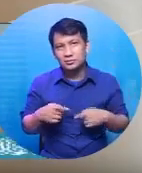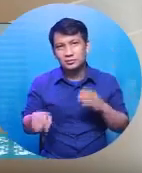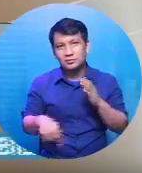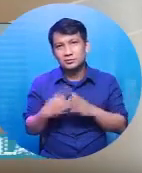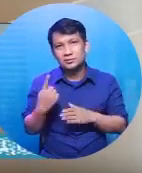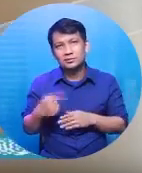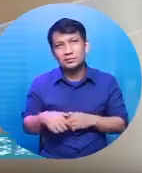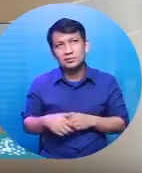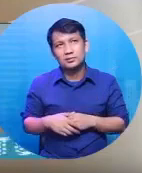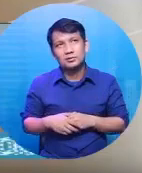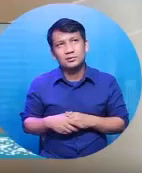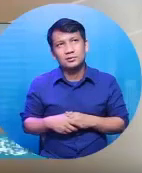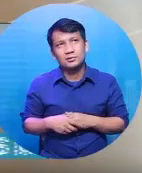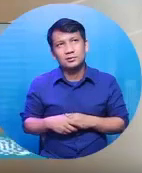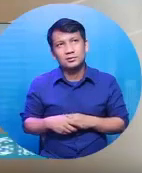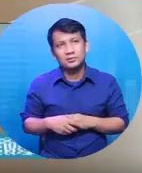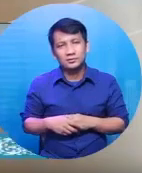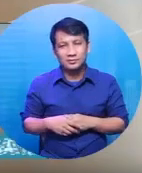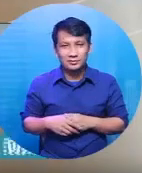beses nakakulat ko pero hindi na ako tumakbo.